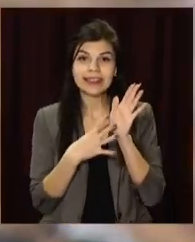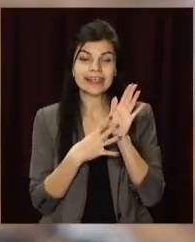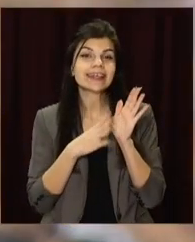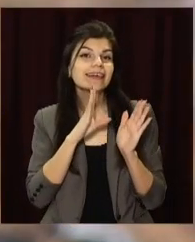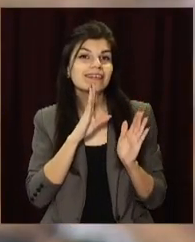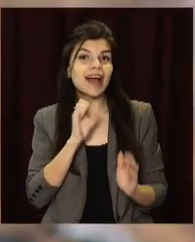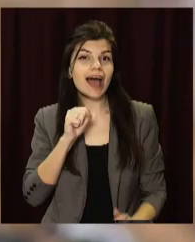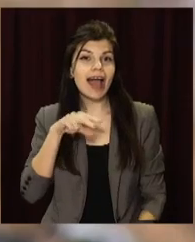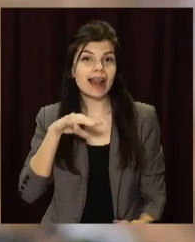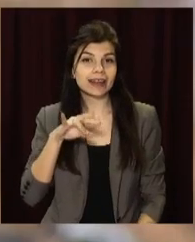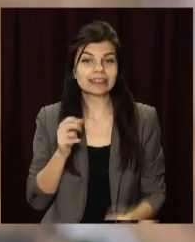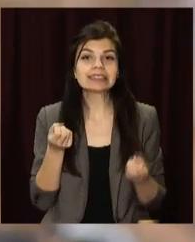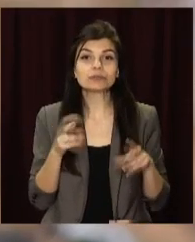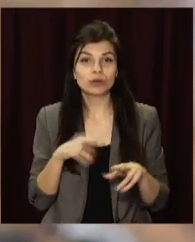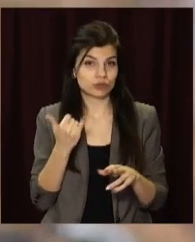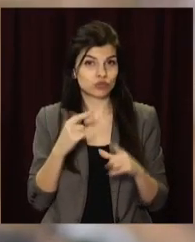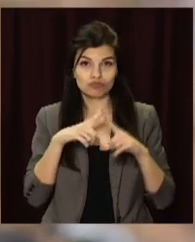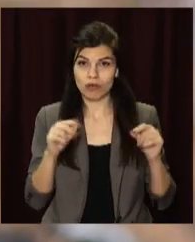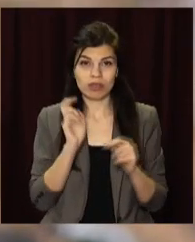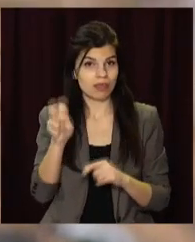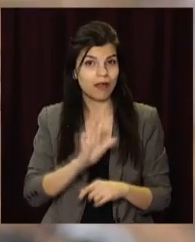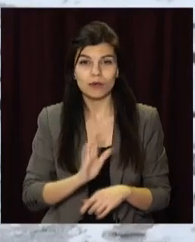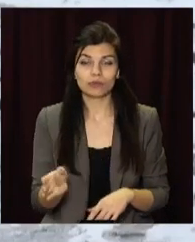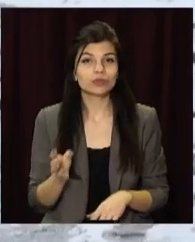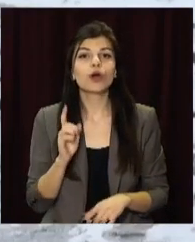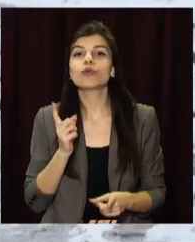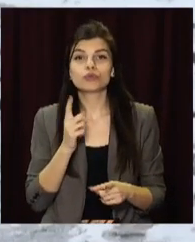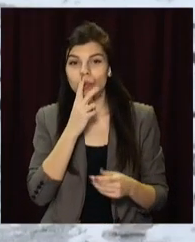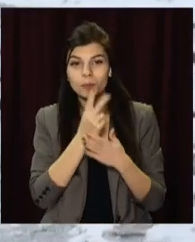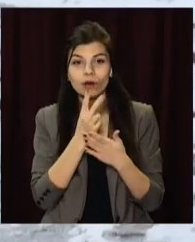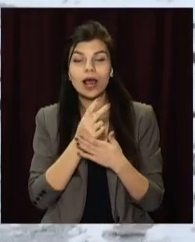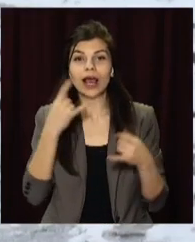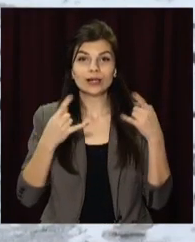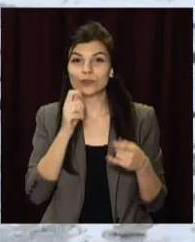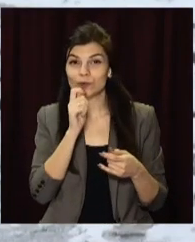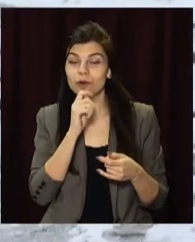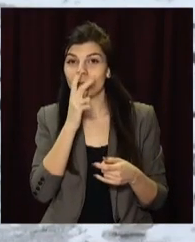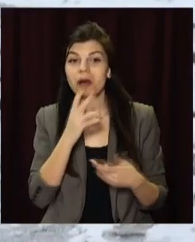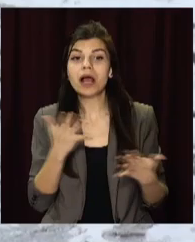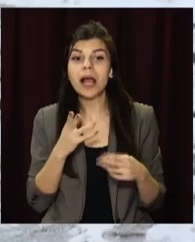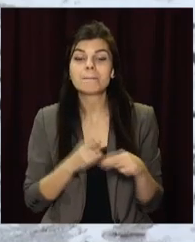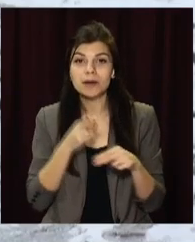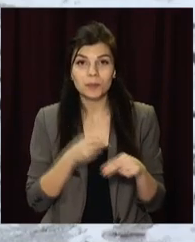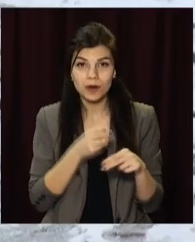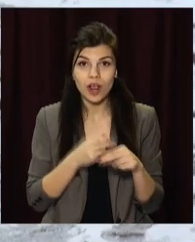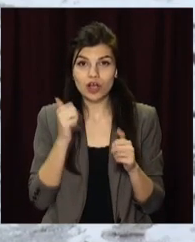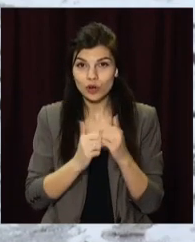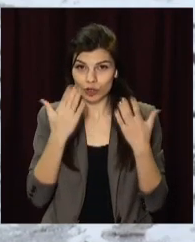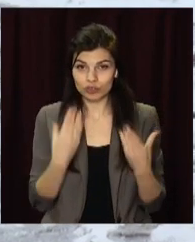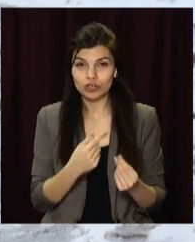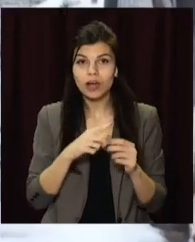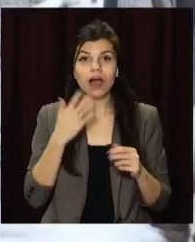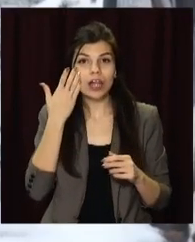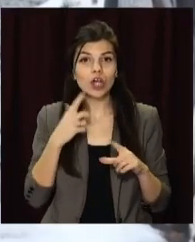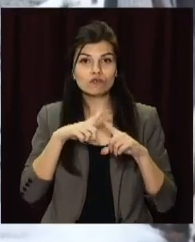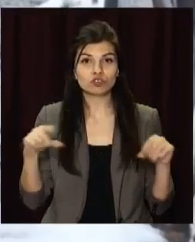Дев'ятирічна Аліна спеціально не пішла сьогодні до школи, аби продемонструвати журналістам, які перепони їй чи не щодня